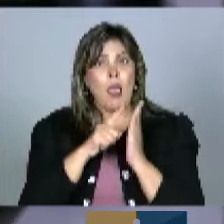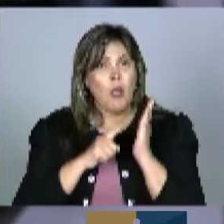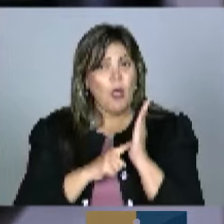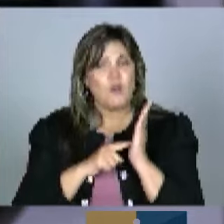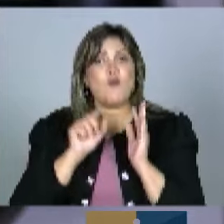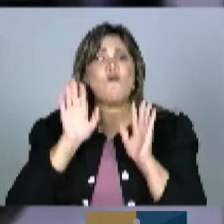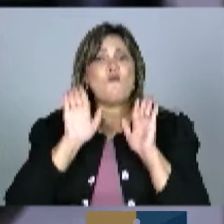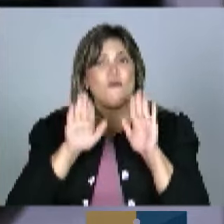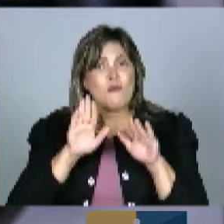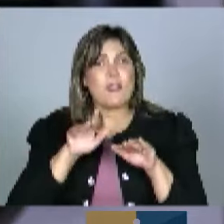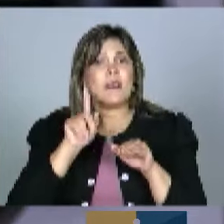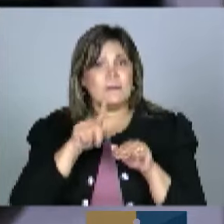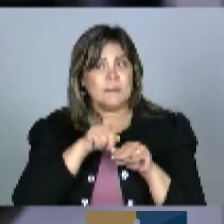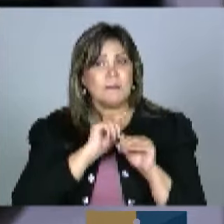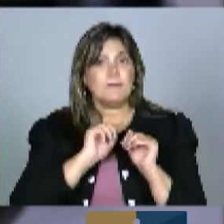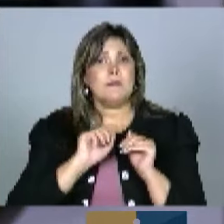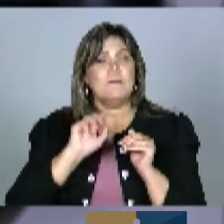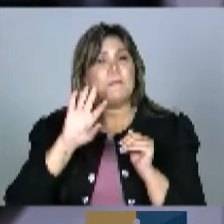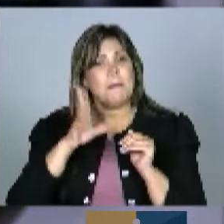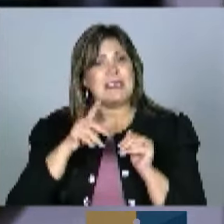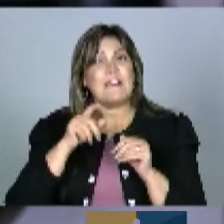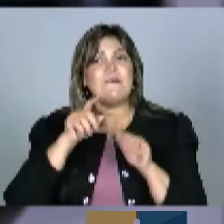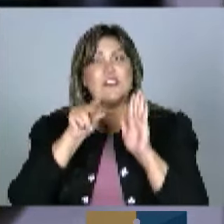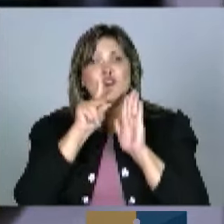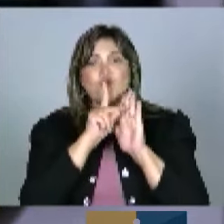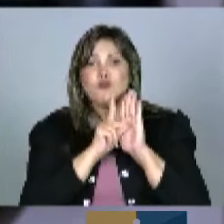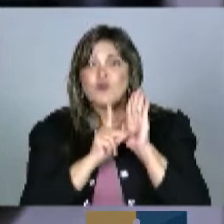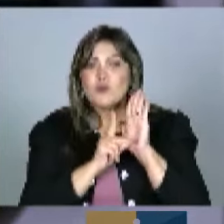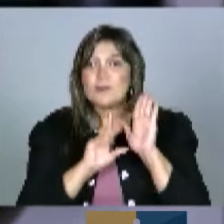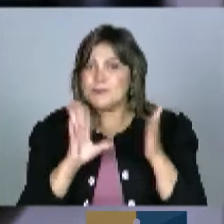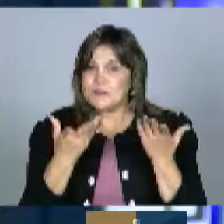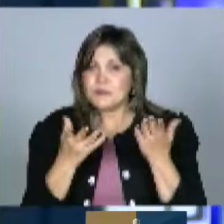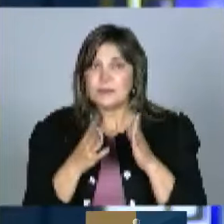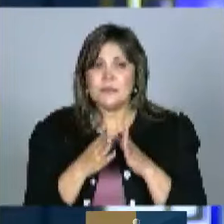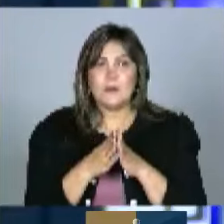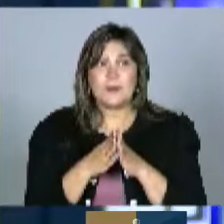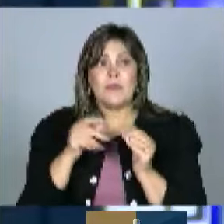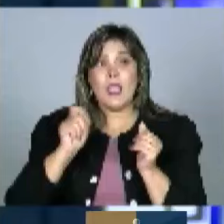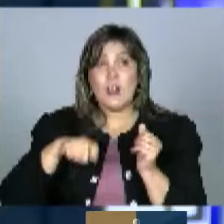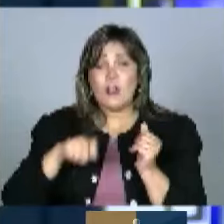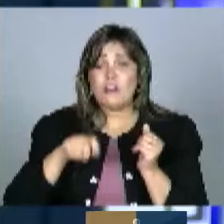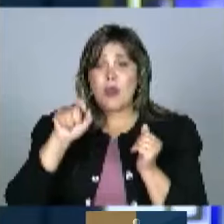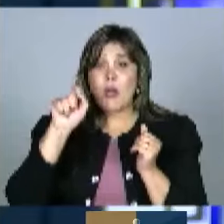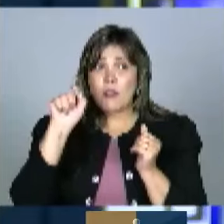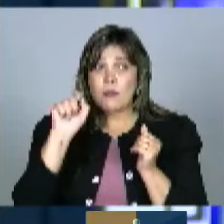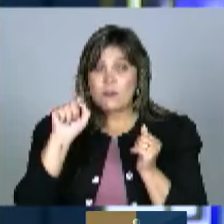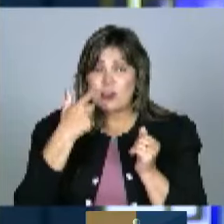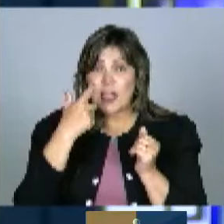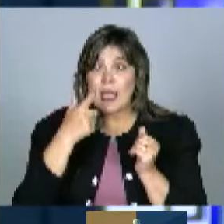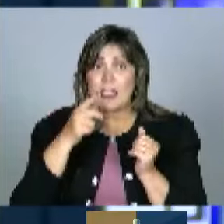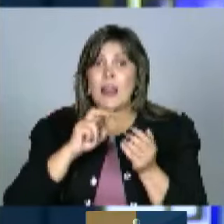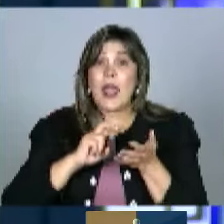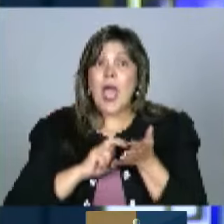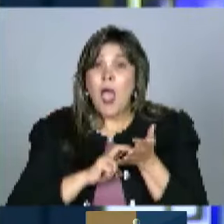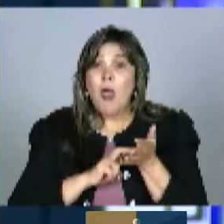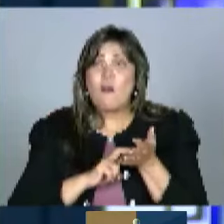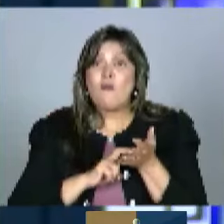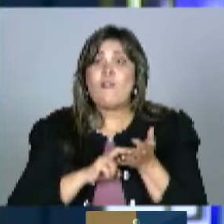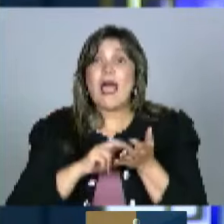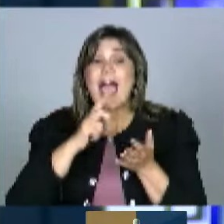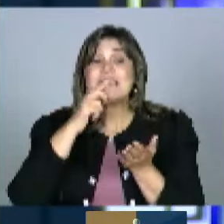من انه يتوفى خوفا انه يسافر بص حضرتك القضاء المستعجل خوفا من زوال